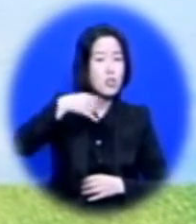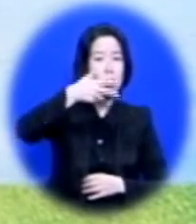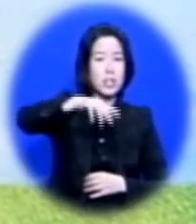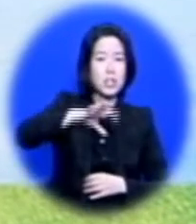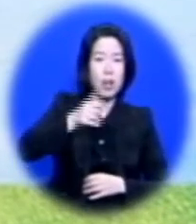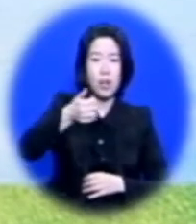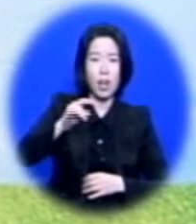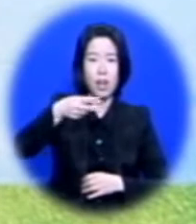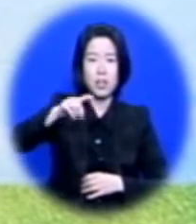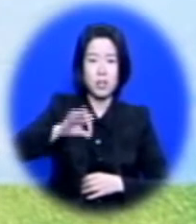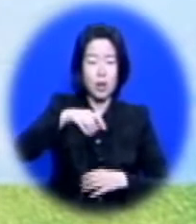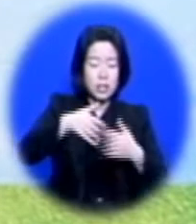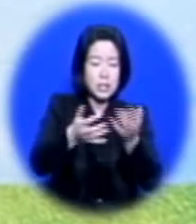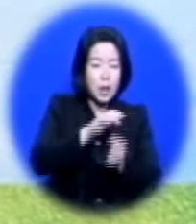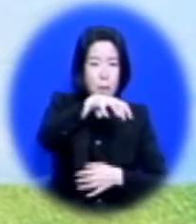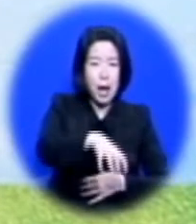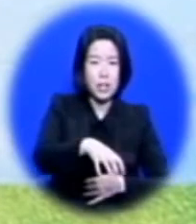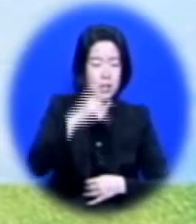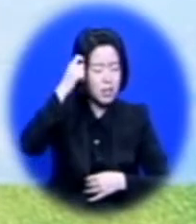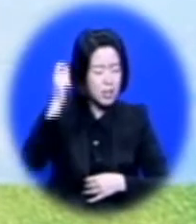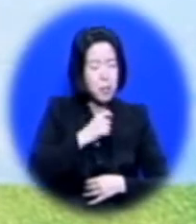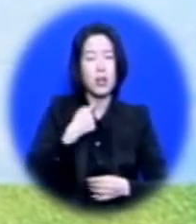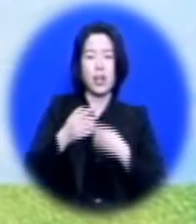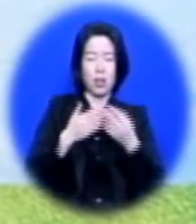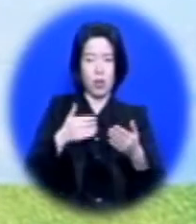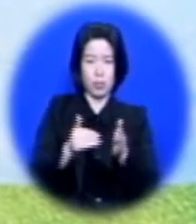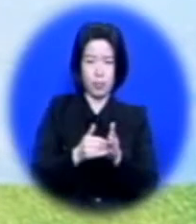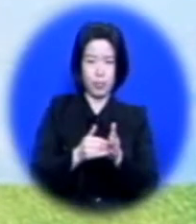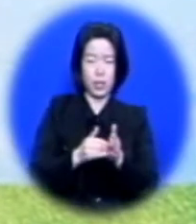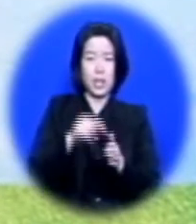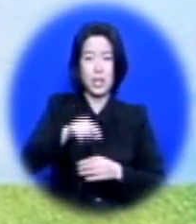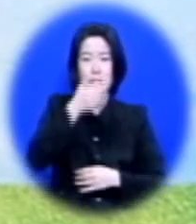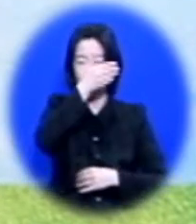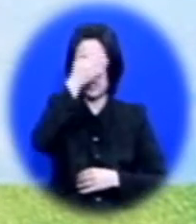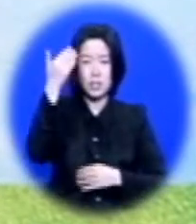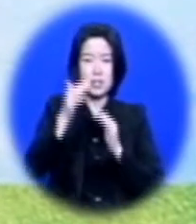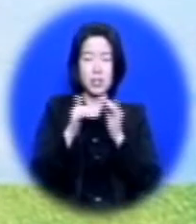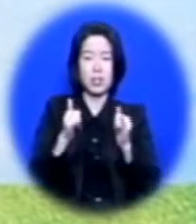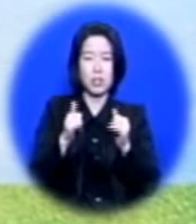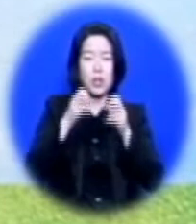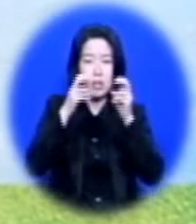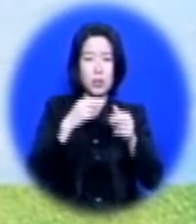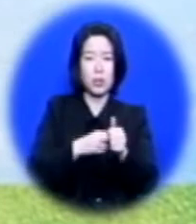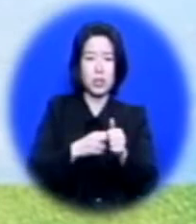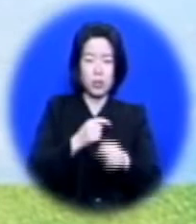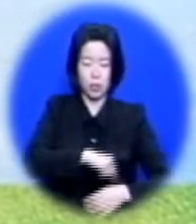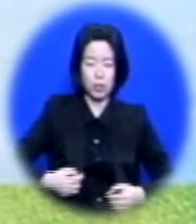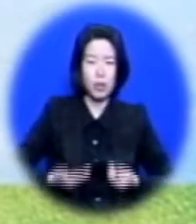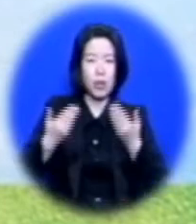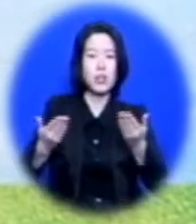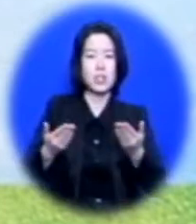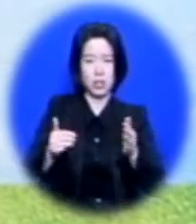마을에서 새벽에 경험을 한 것 그리고 이 이 청년이 선교사로 헌신하게 됩니다